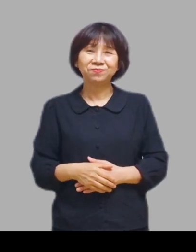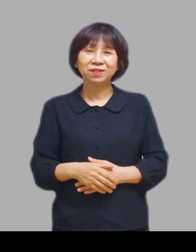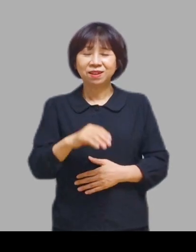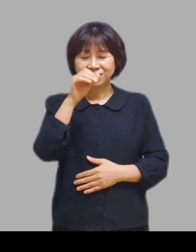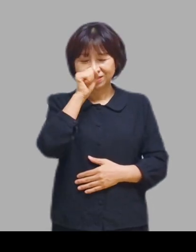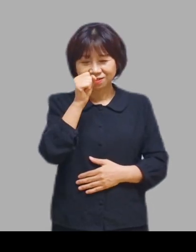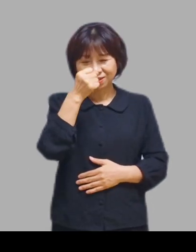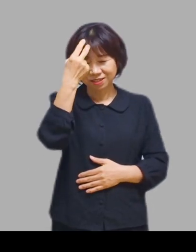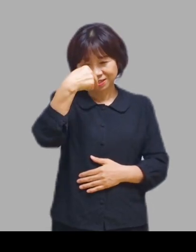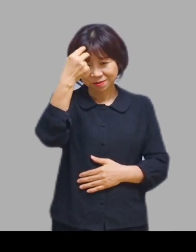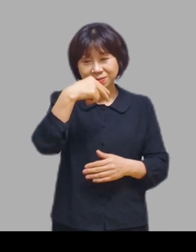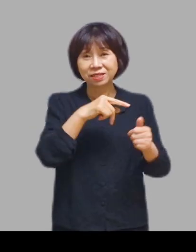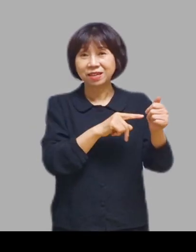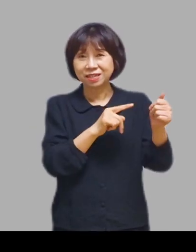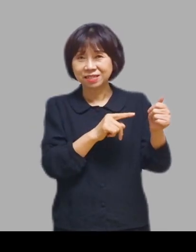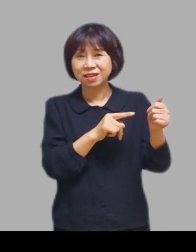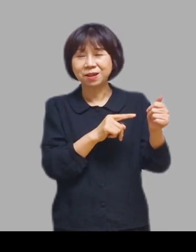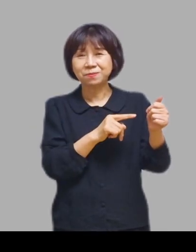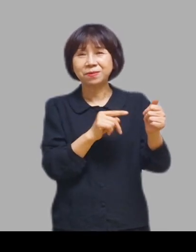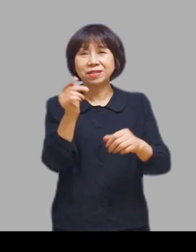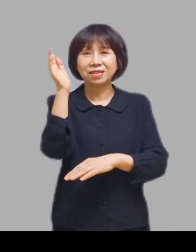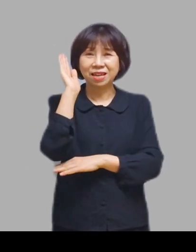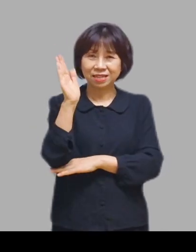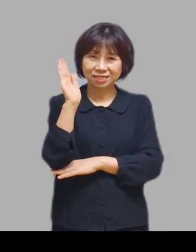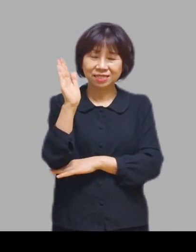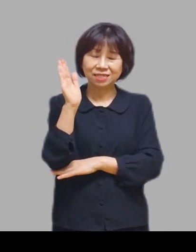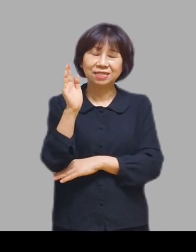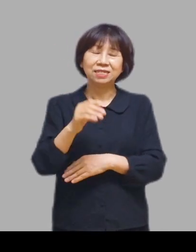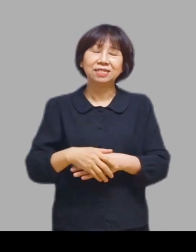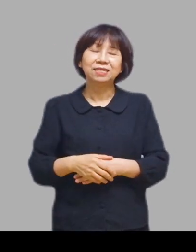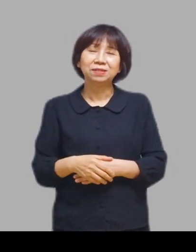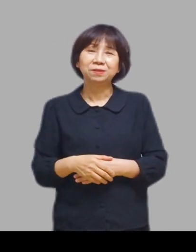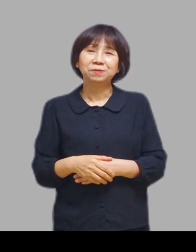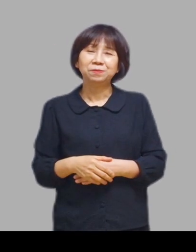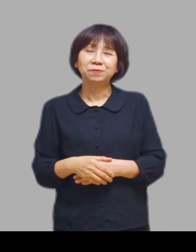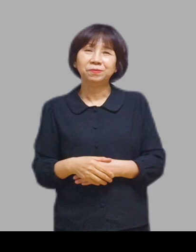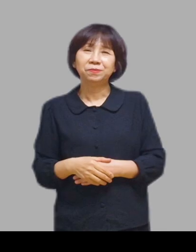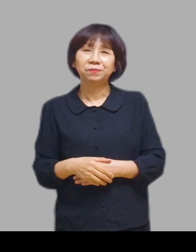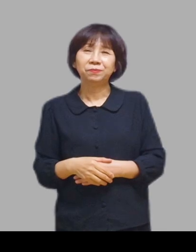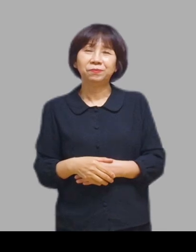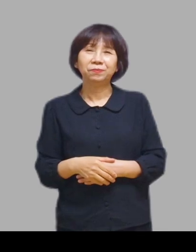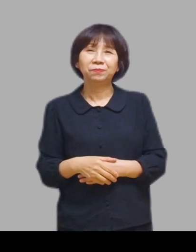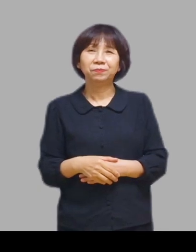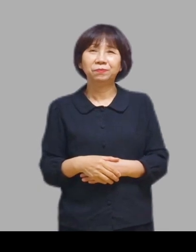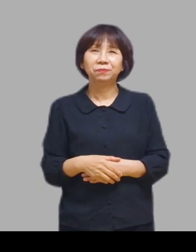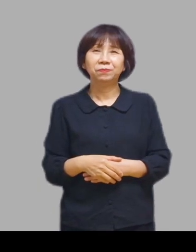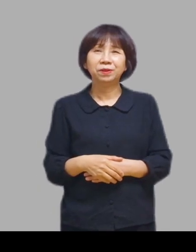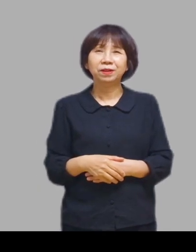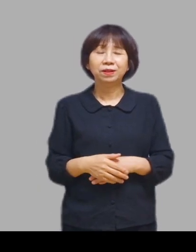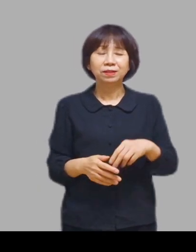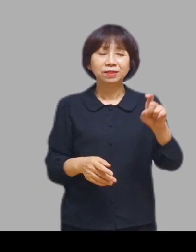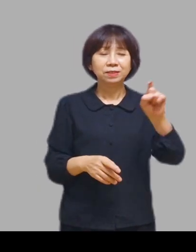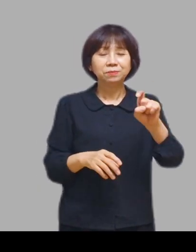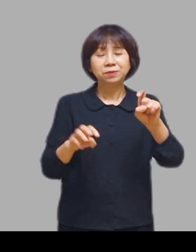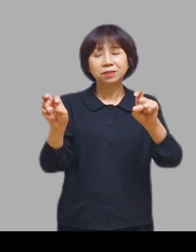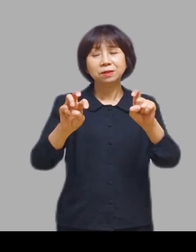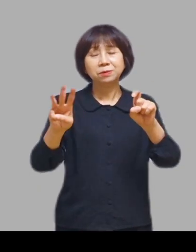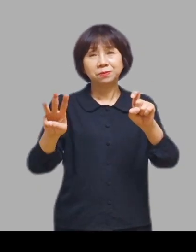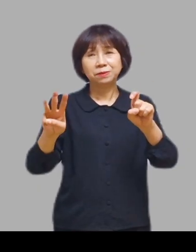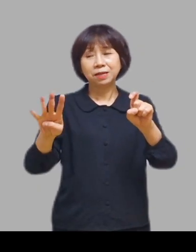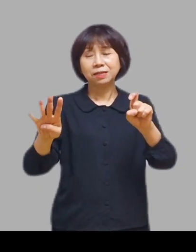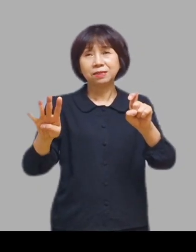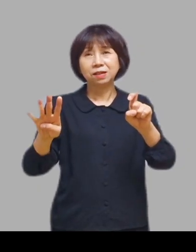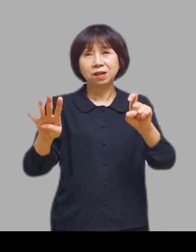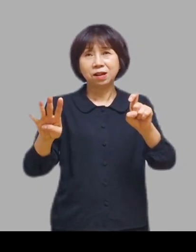선한 사마리아 사람의 이야기를 조금 더 자세히 보면 중요한 장면이 나옵니다. 그 다음 34절에 보니까 시작이